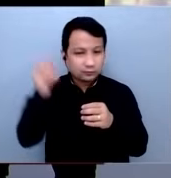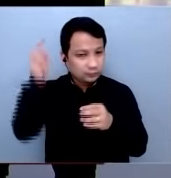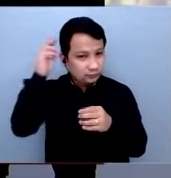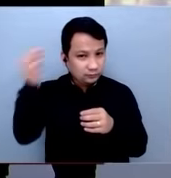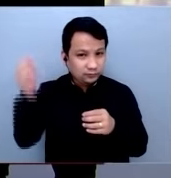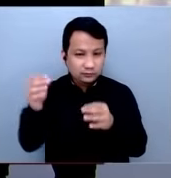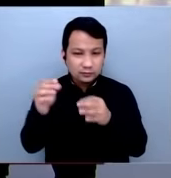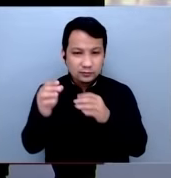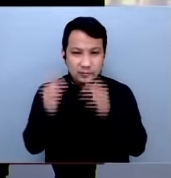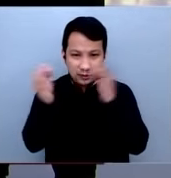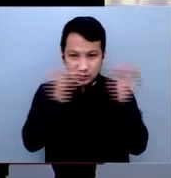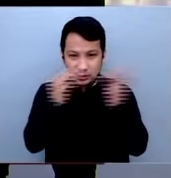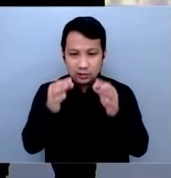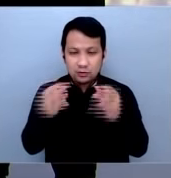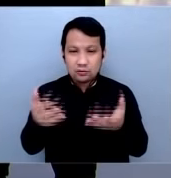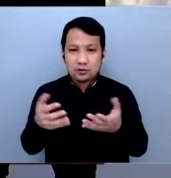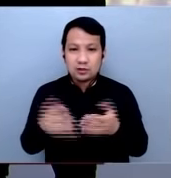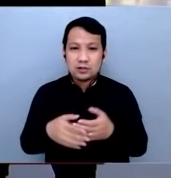droga kung wala pang